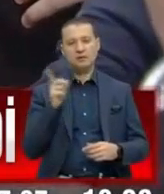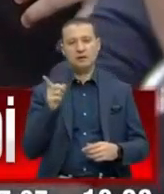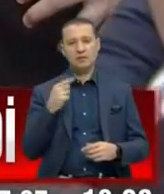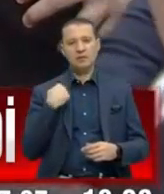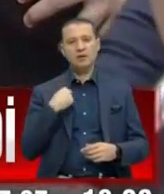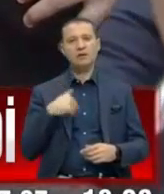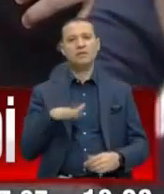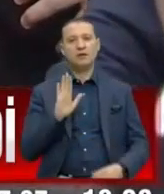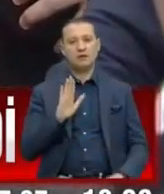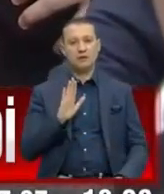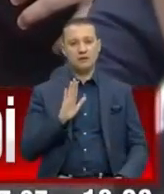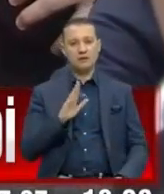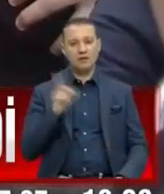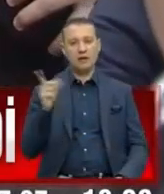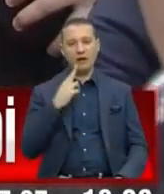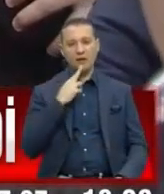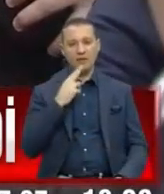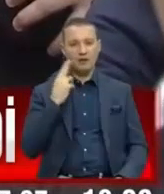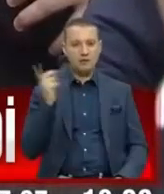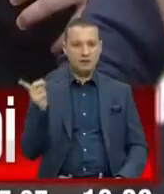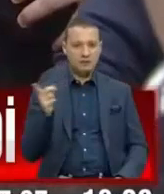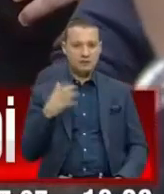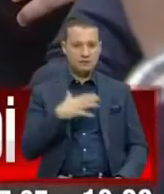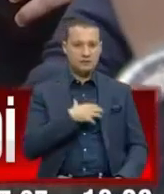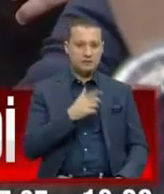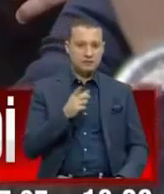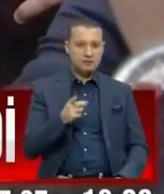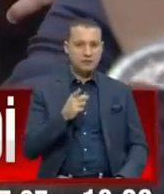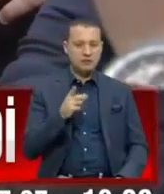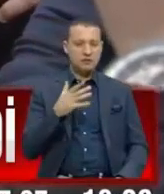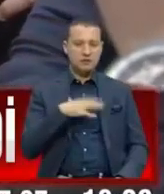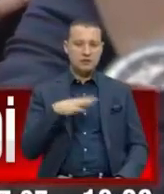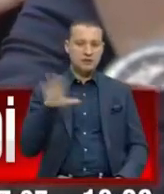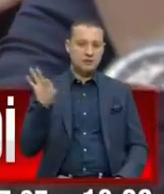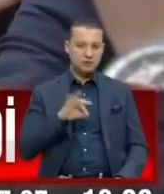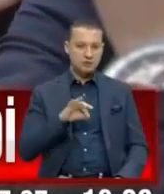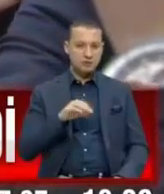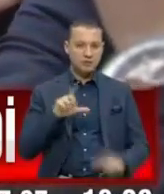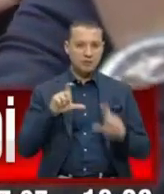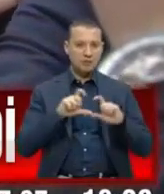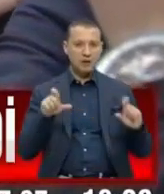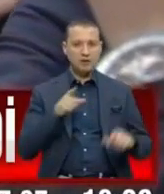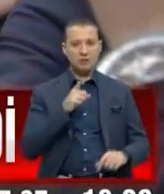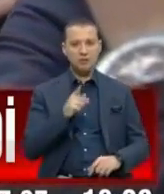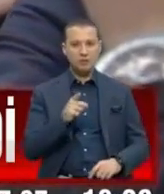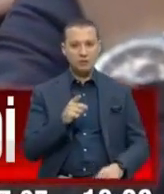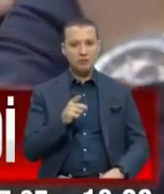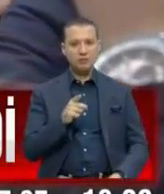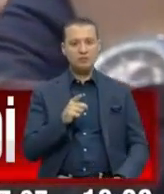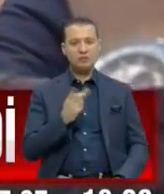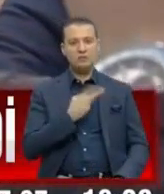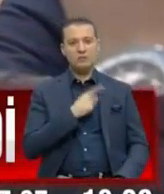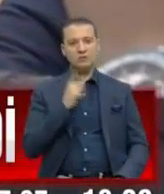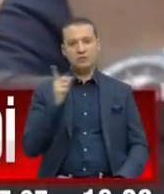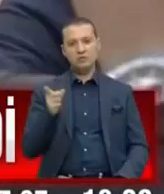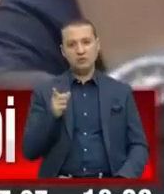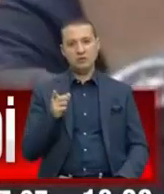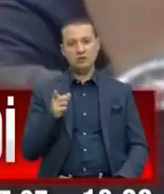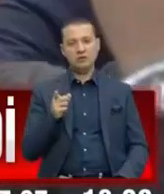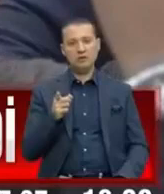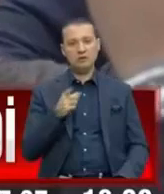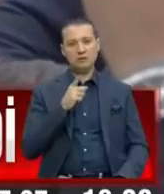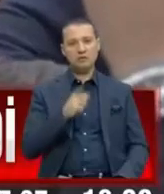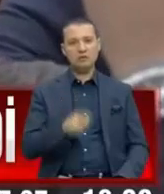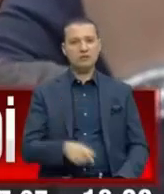bana ait değil. Hanımefendiye ait. O seçti. Plaka da onun. Bizimki de burada.